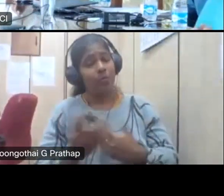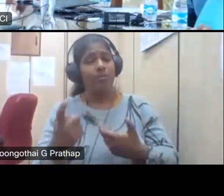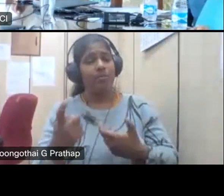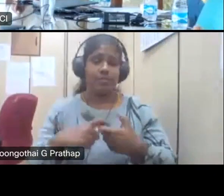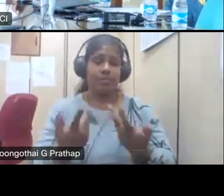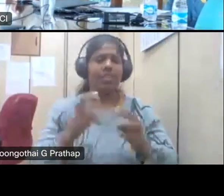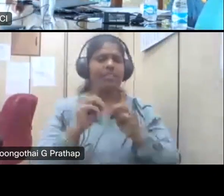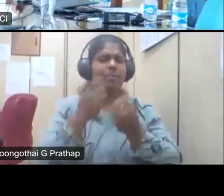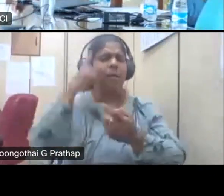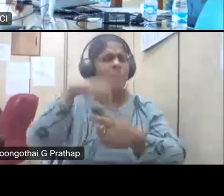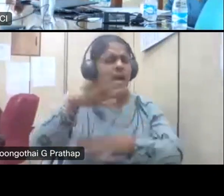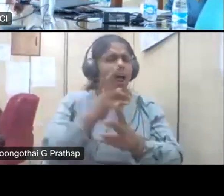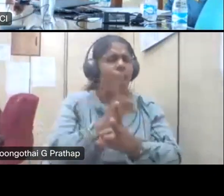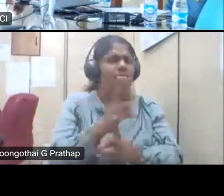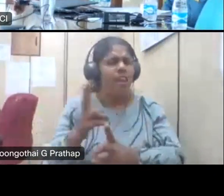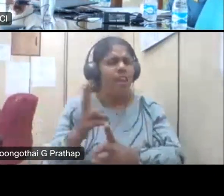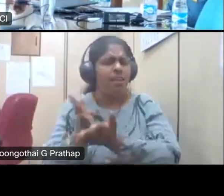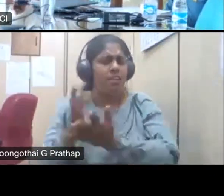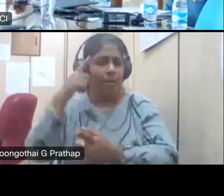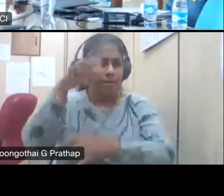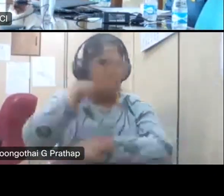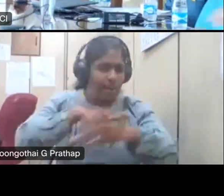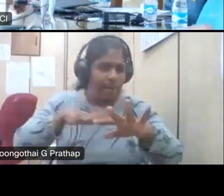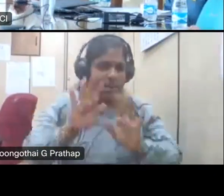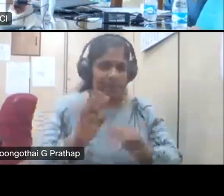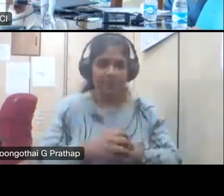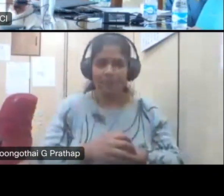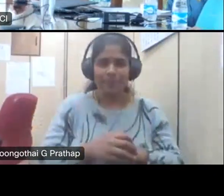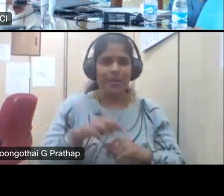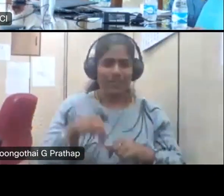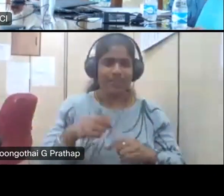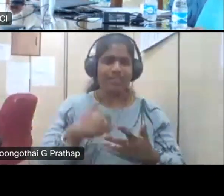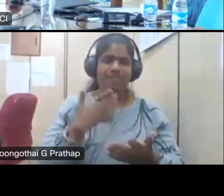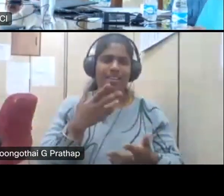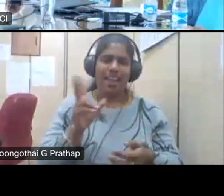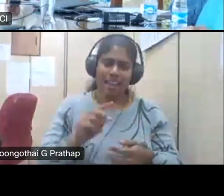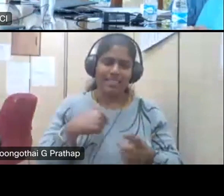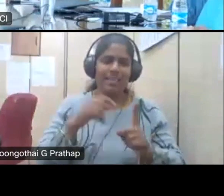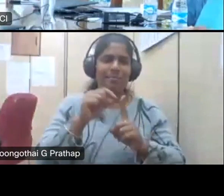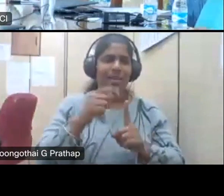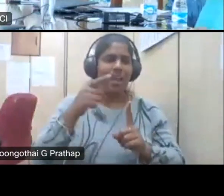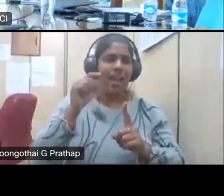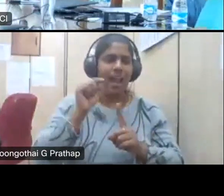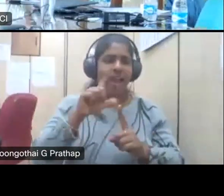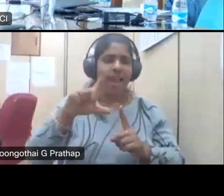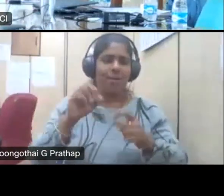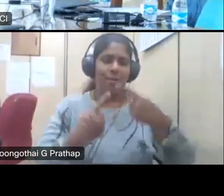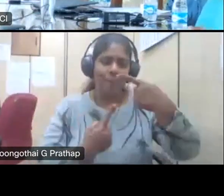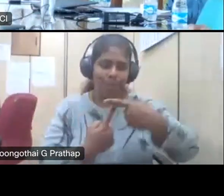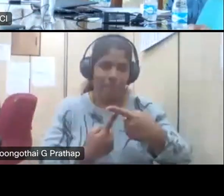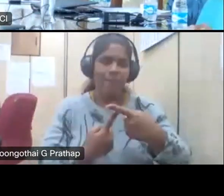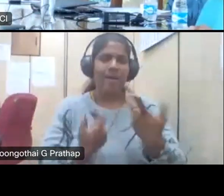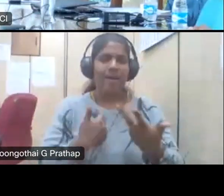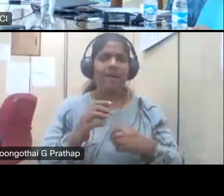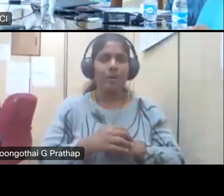सो देयर हैव बीन अ फ्यू ग्लिचेस टुडे. सो अगेन आई एम सेइंग इट्स अ पायलट. कई लोगों को स्लाइडो बार बार ज्वाइन करना पड़ रहा है, देयर इज एन